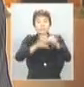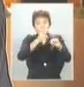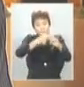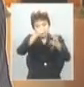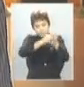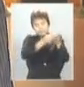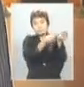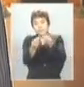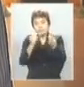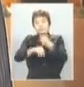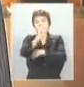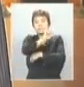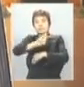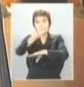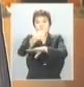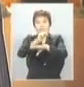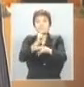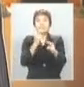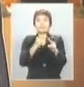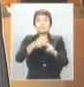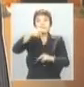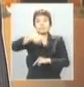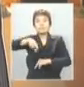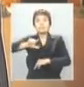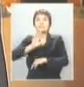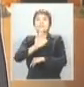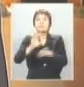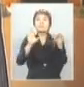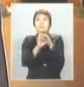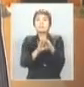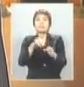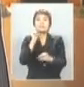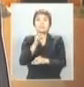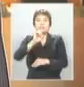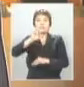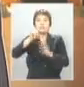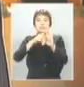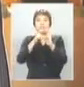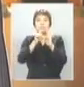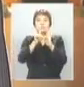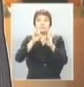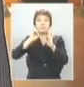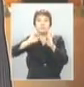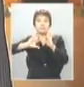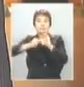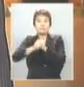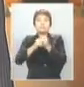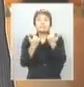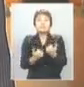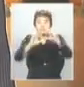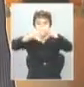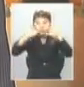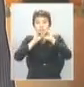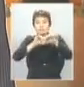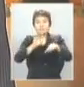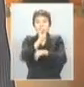าโดยมีพลเอกธีรเดชมีเพียรประกาศพร้อมทำหน้าที่อย่างเต็มที่ส่วนเรื่องของการประกาศยุบสภาหลังจากที่เมื่อว